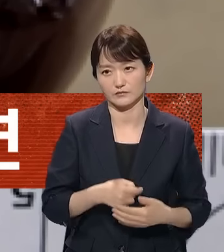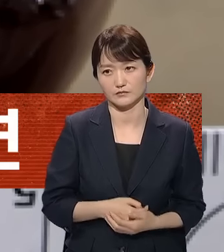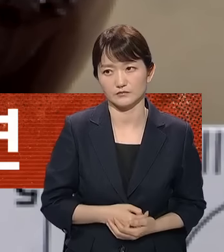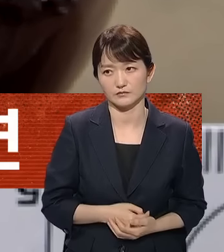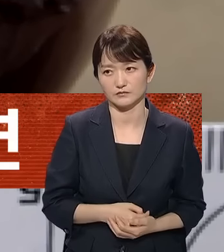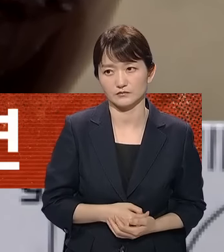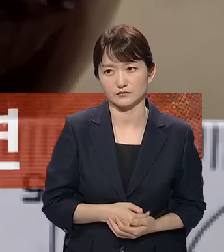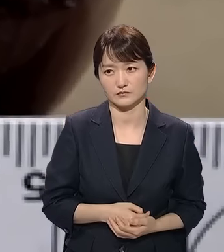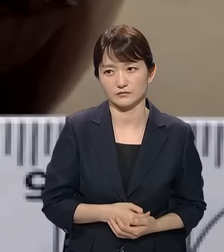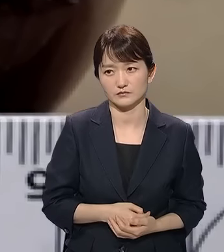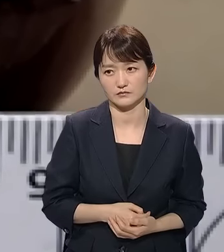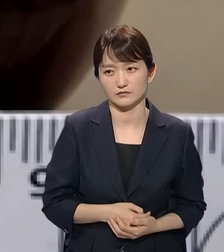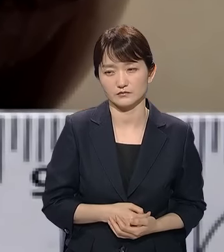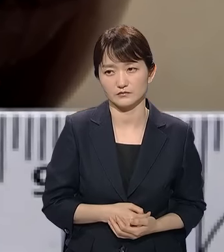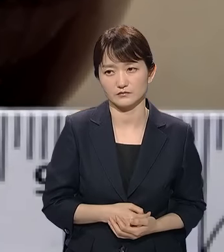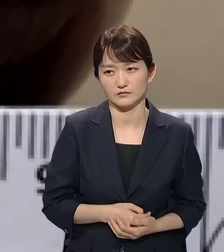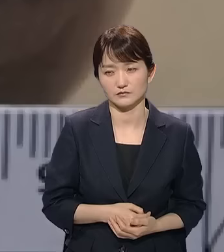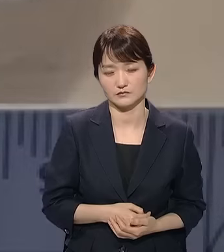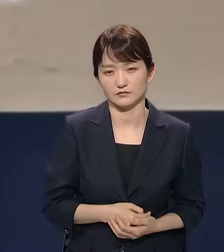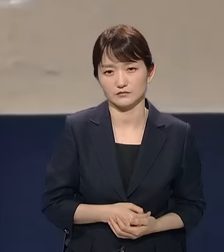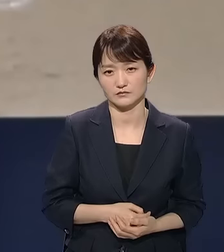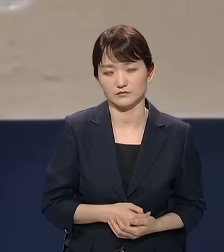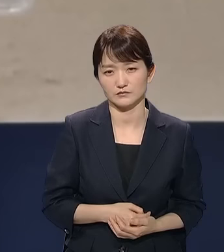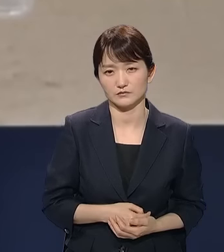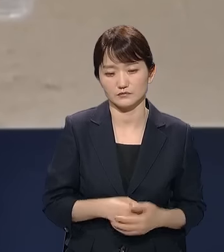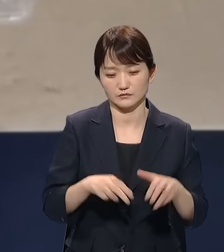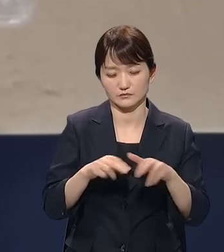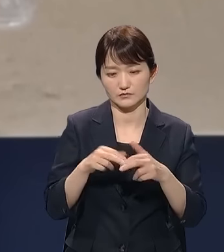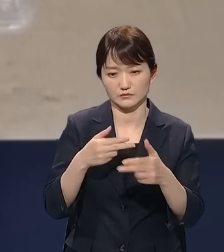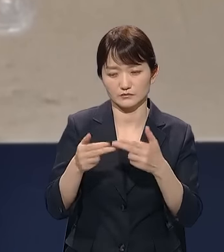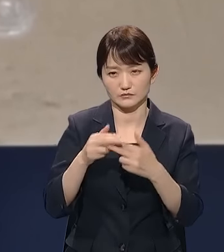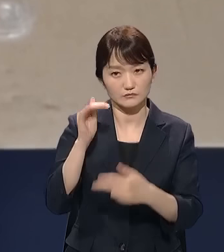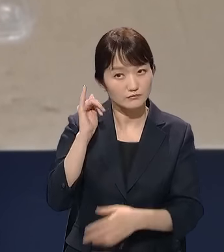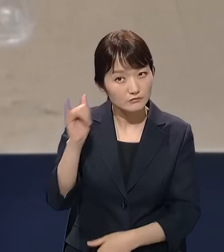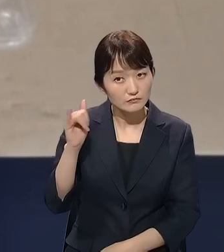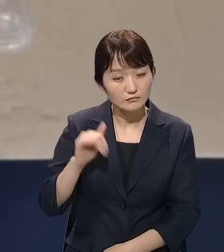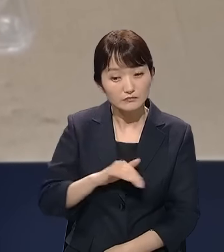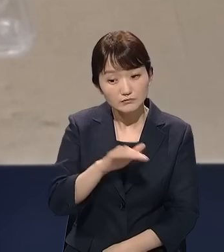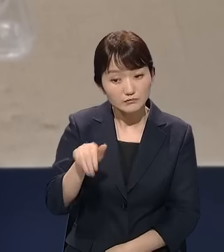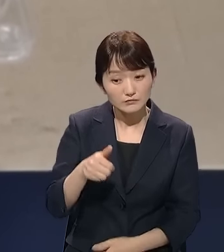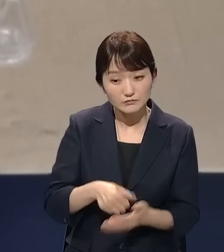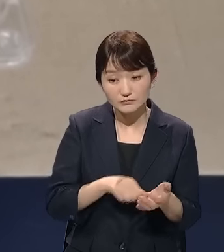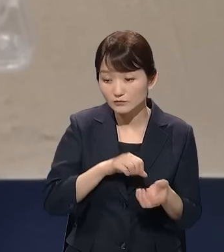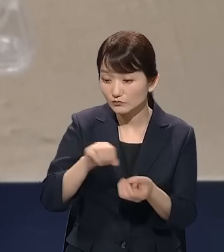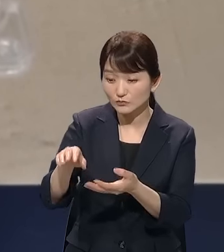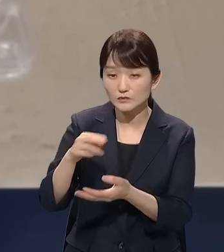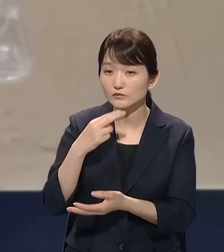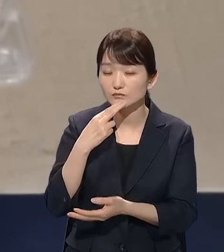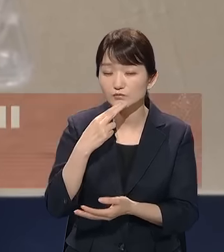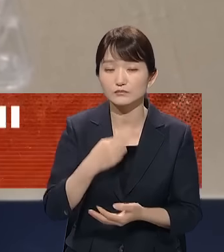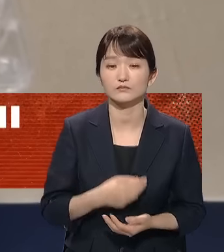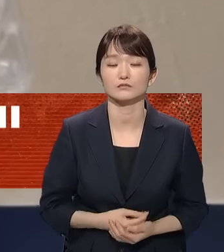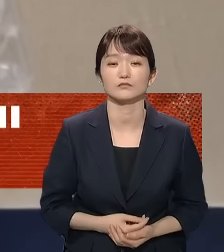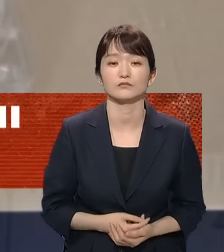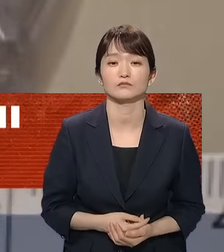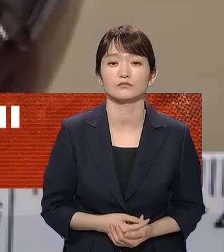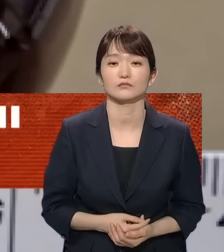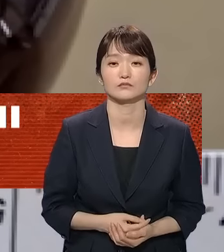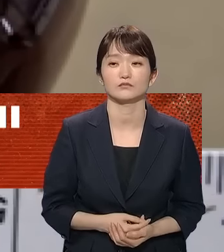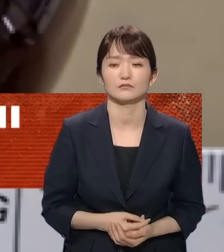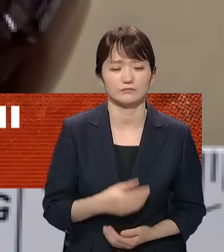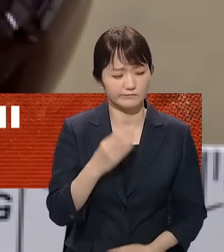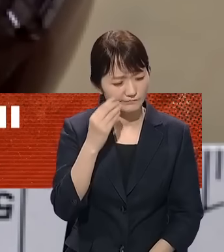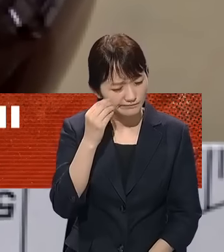말이죠네 어 그러니까 장애인 협회에 전화를 했더니 아 우리 그거 보낸 적이 없다라고 이제 확인을 했습니다 그래서